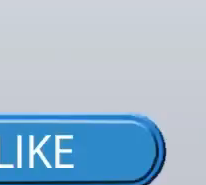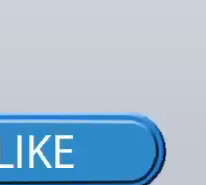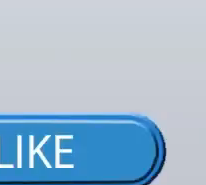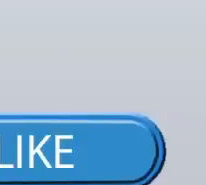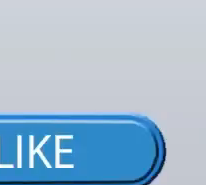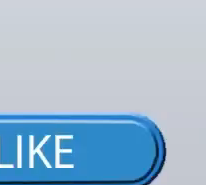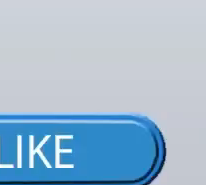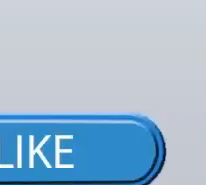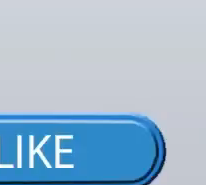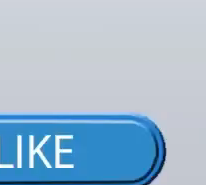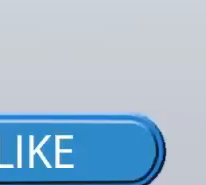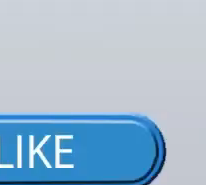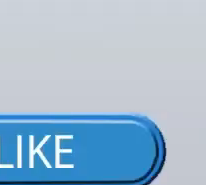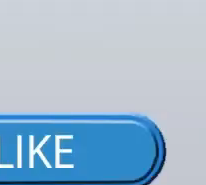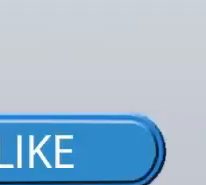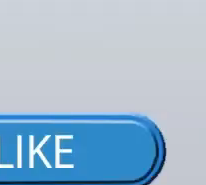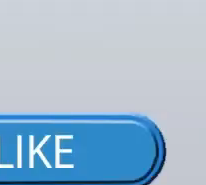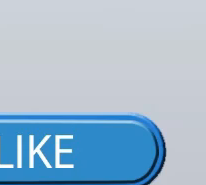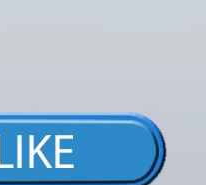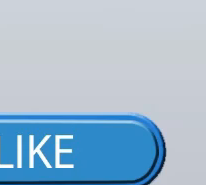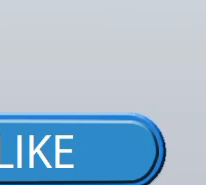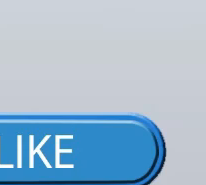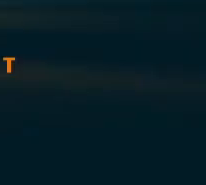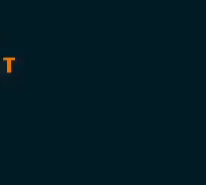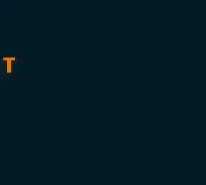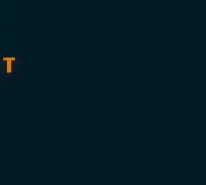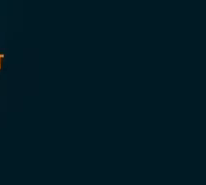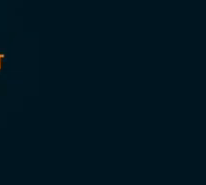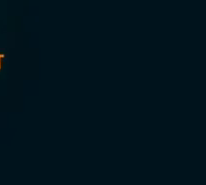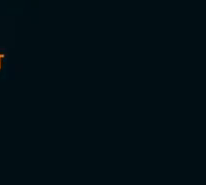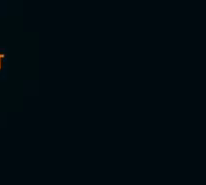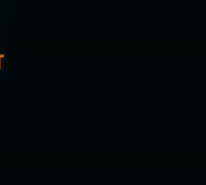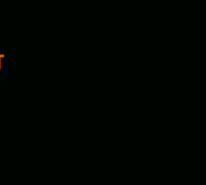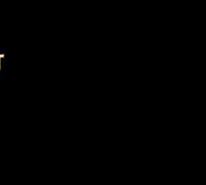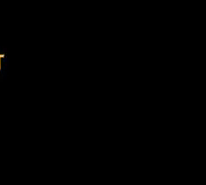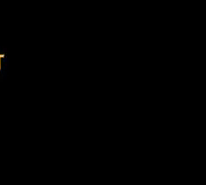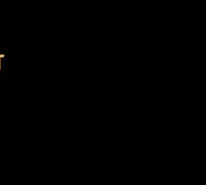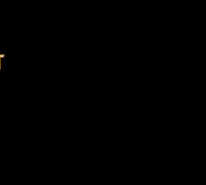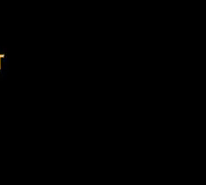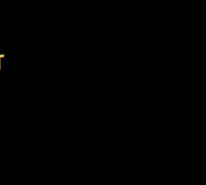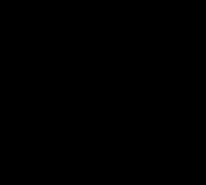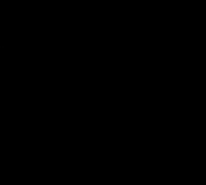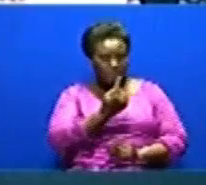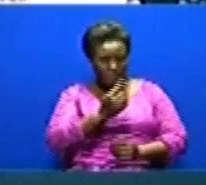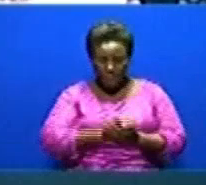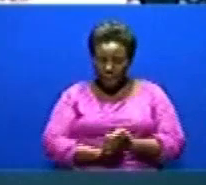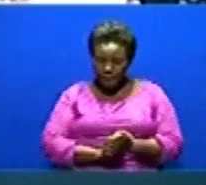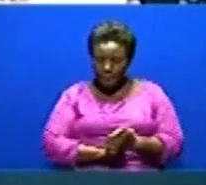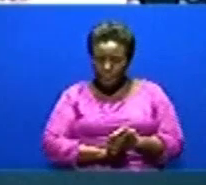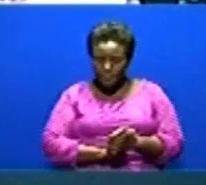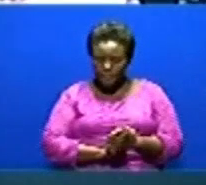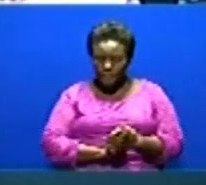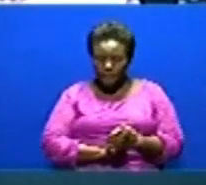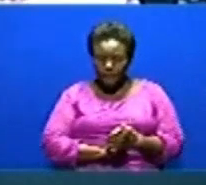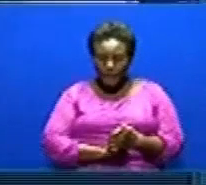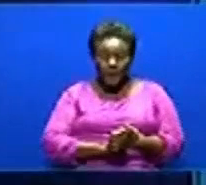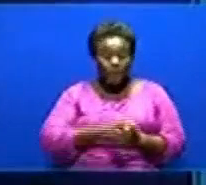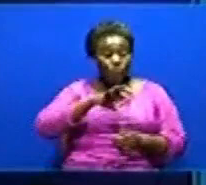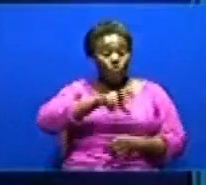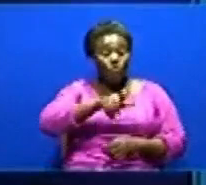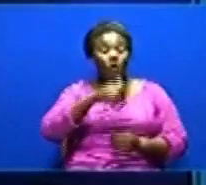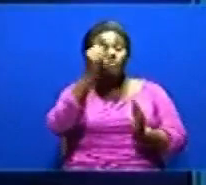siku, usisahau kusubscribe, kisha like na comment. Gilly Bonny Online TV. Mkoa ni Mtwara,